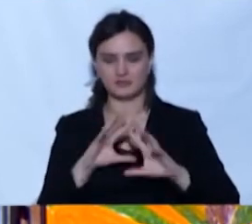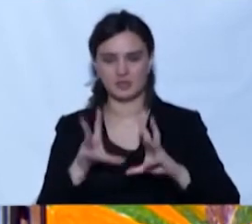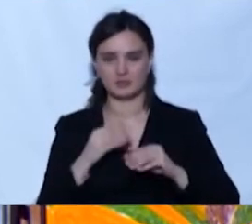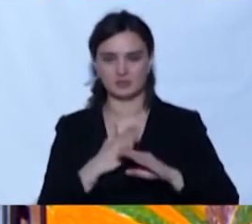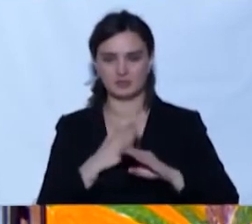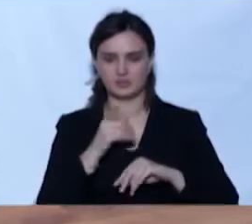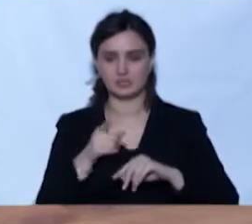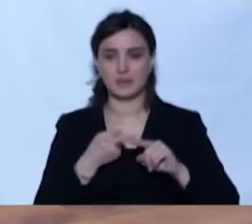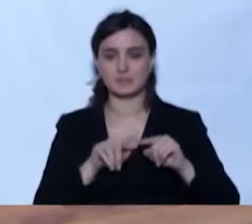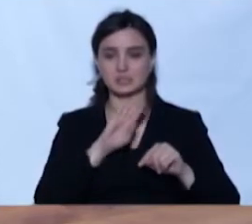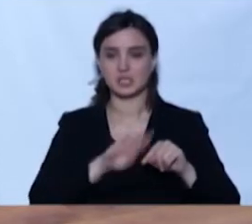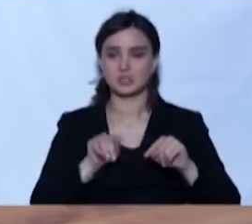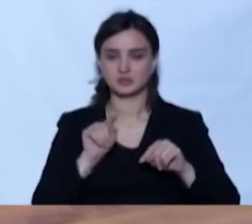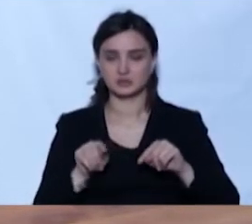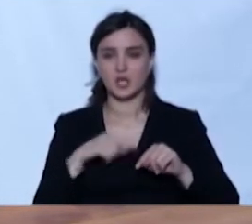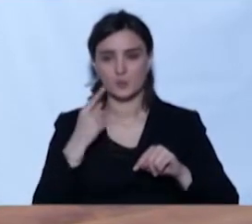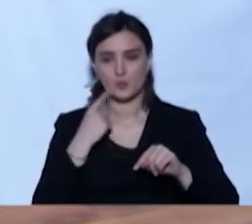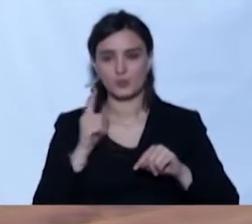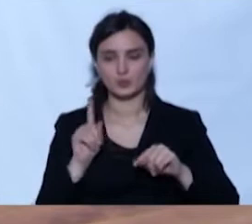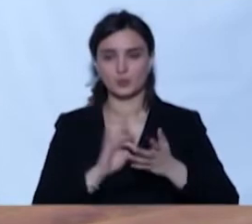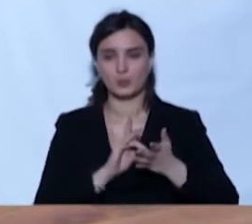ამისა, ამბობენ, რომ ბერძნულ ტაძარს